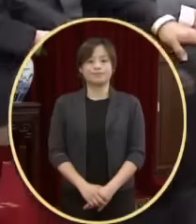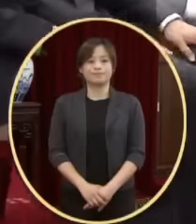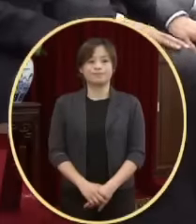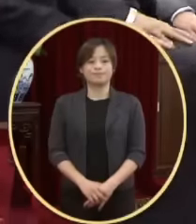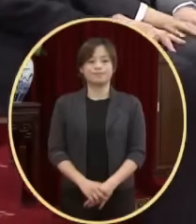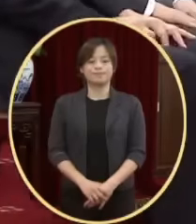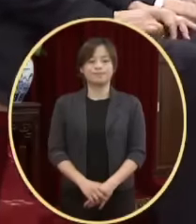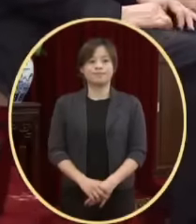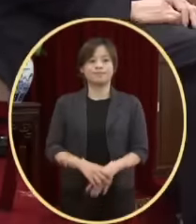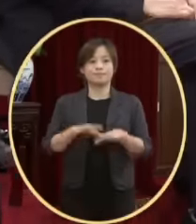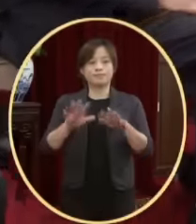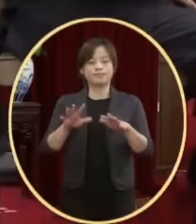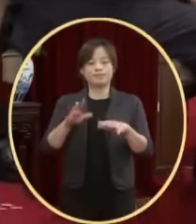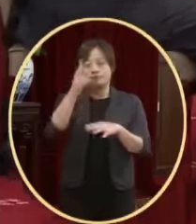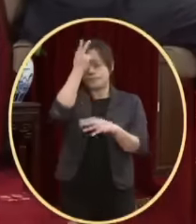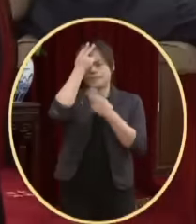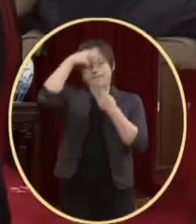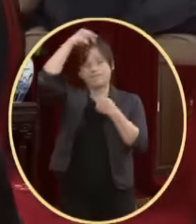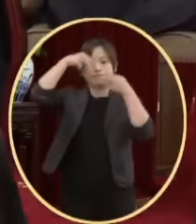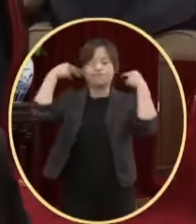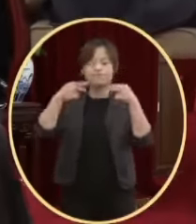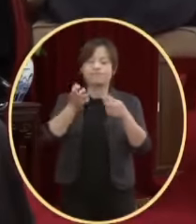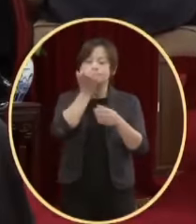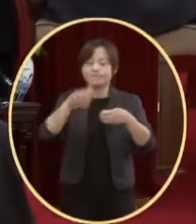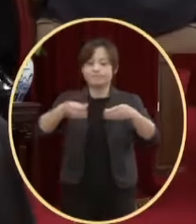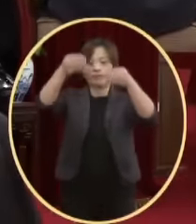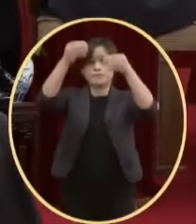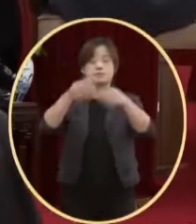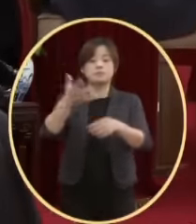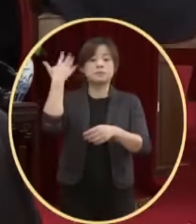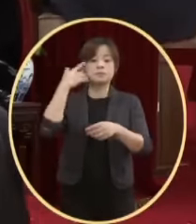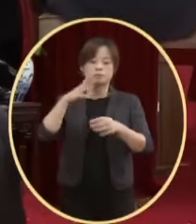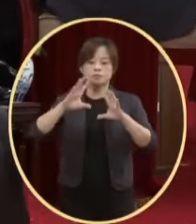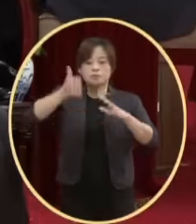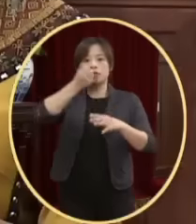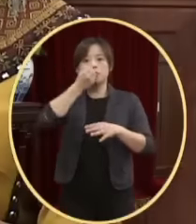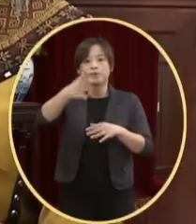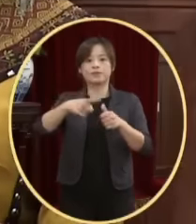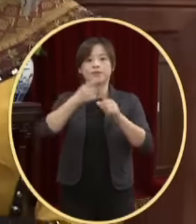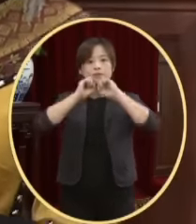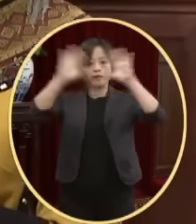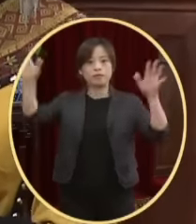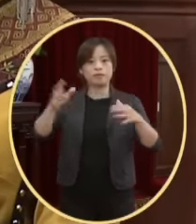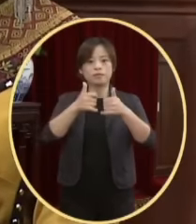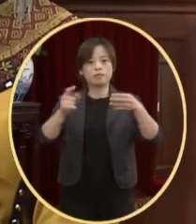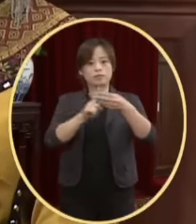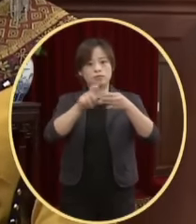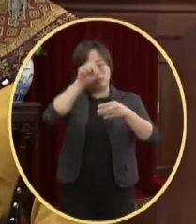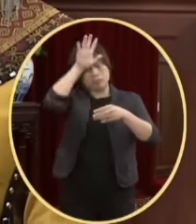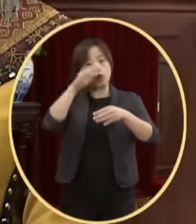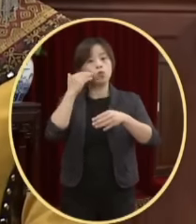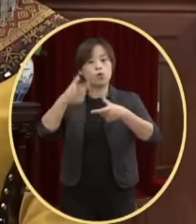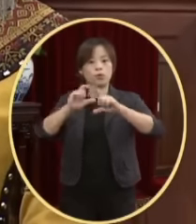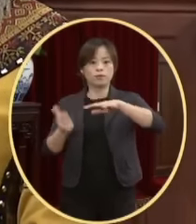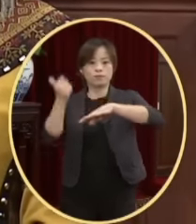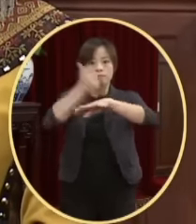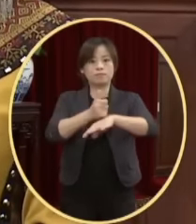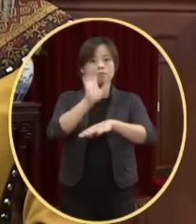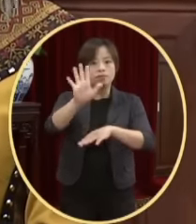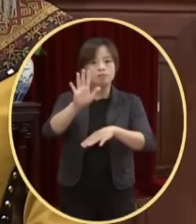今天，在莫纳鲁道纪念碑之前，总统首次公开表示，民主进步党一旦重新执